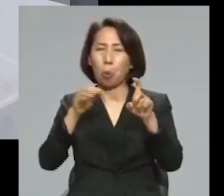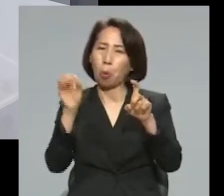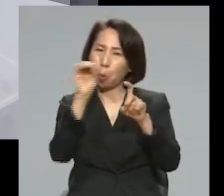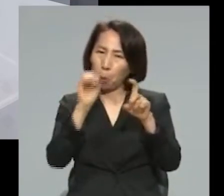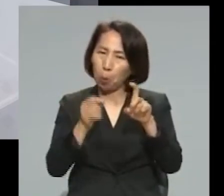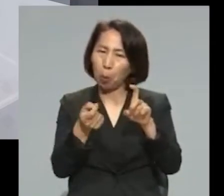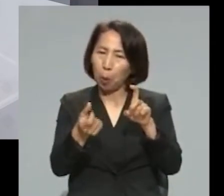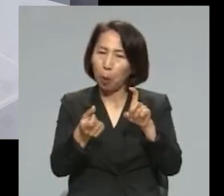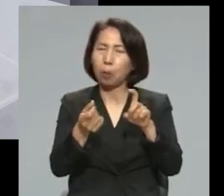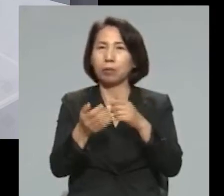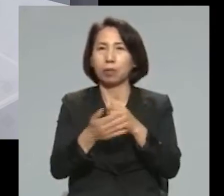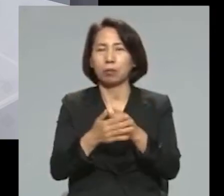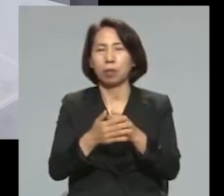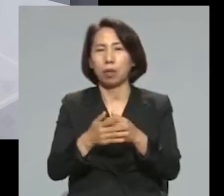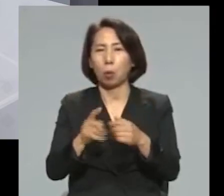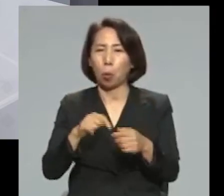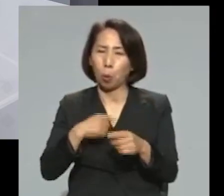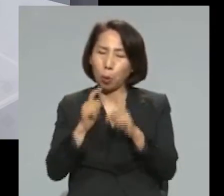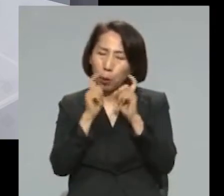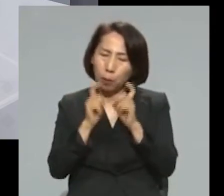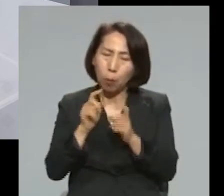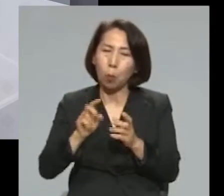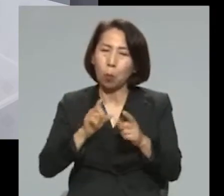자체적으로 존립할 수가 없습니다.